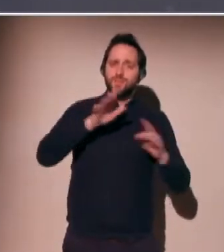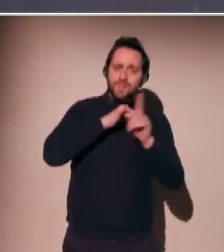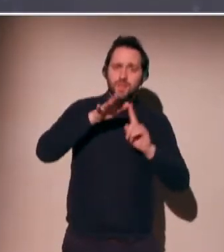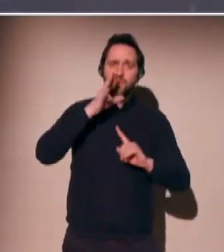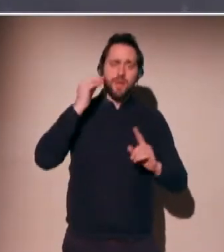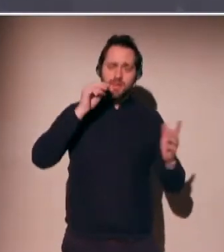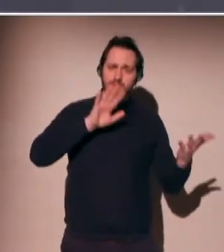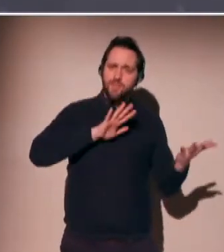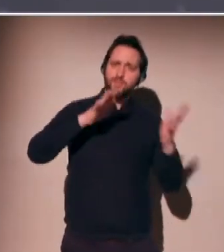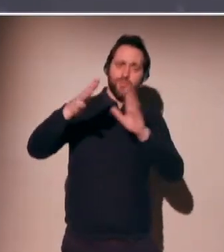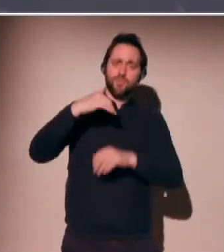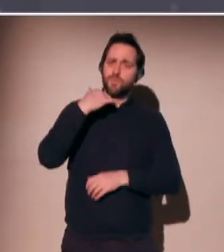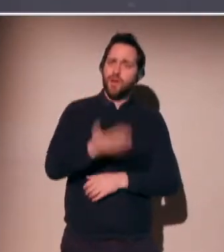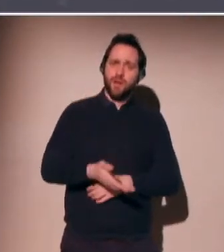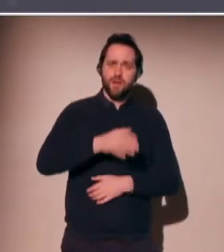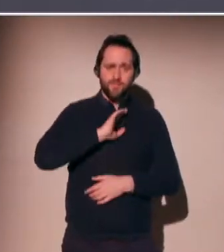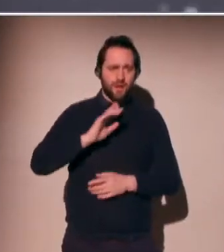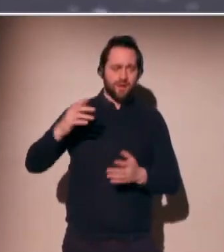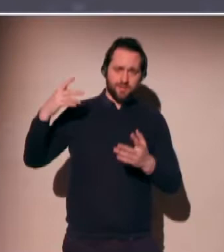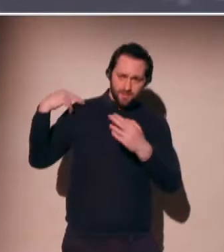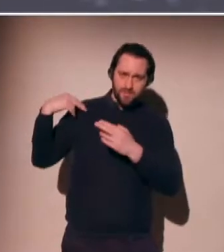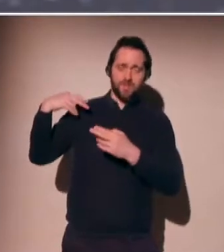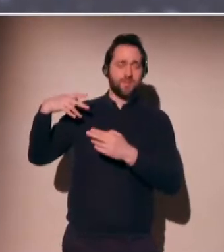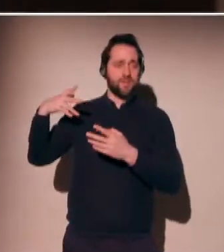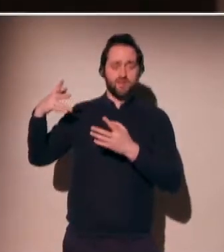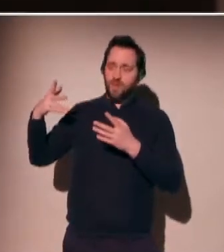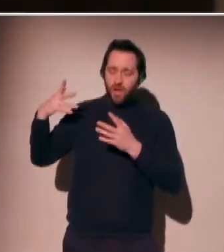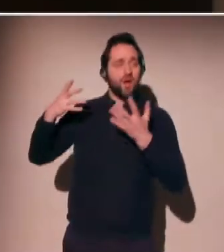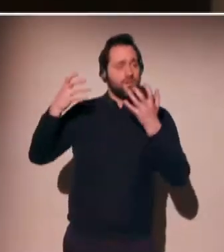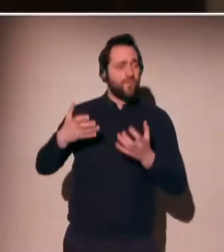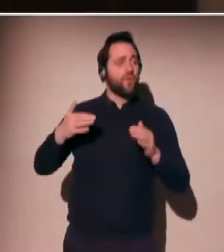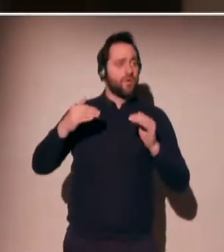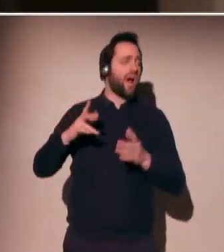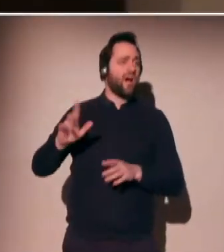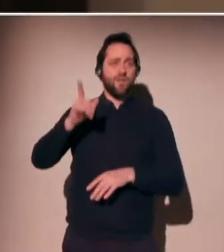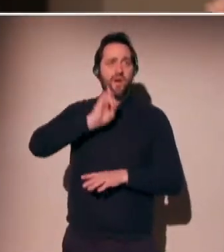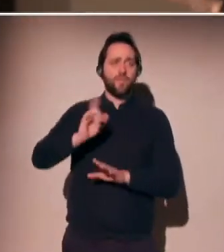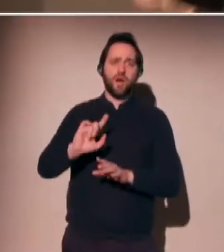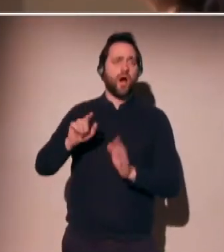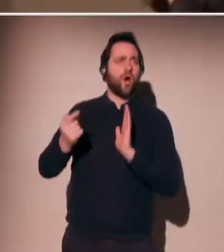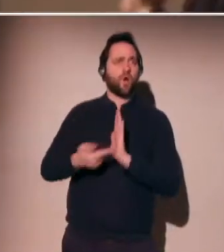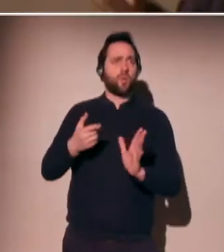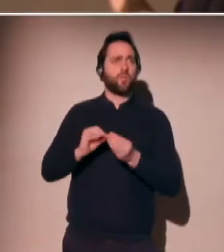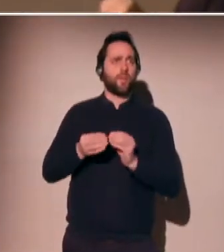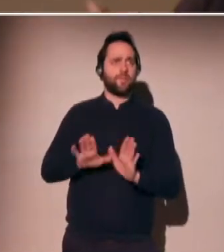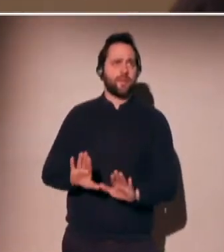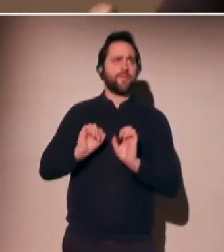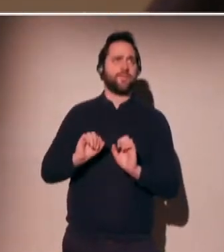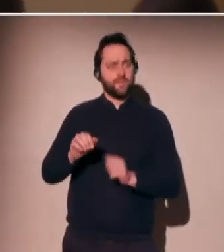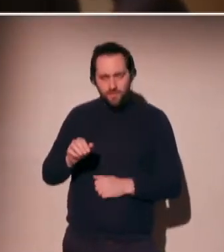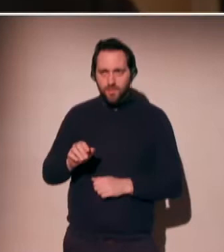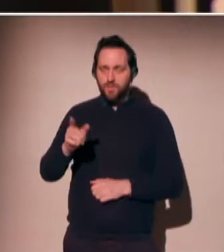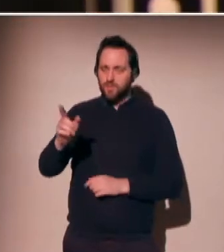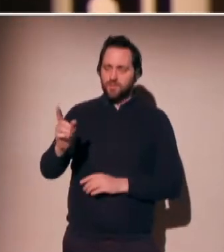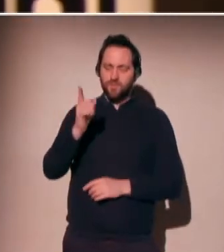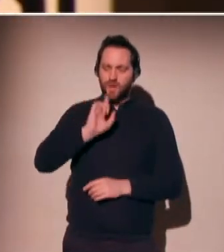résolument tournés vers l'avenir. Ils ne font pas évoluer la société, à moins que l'on ne fasse, à moins que,